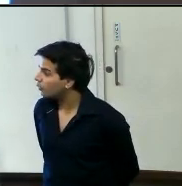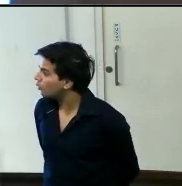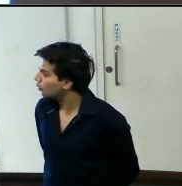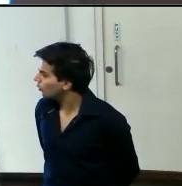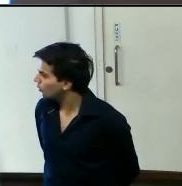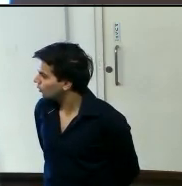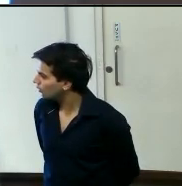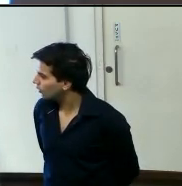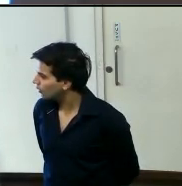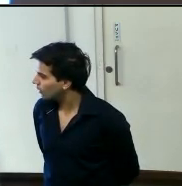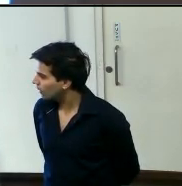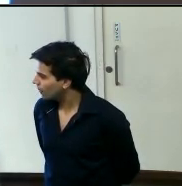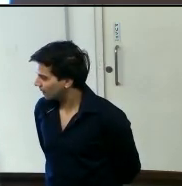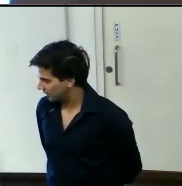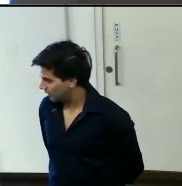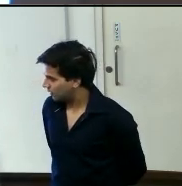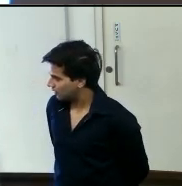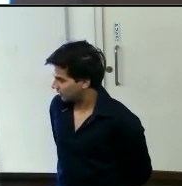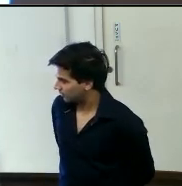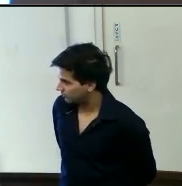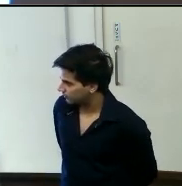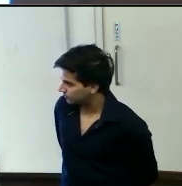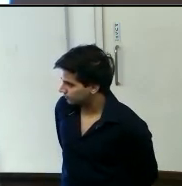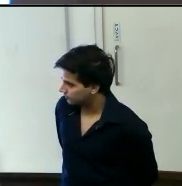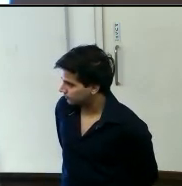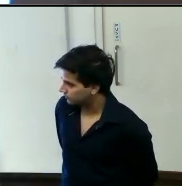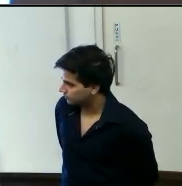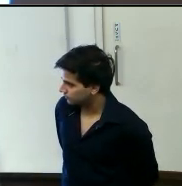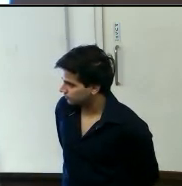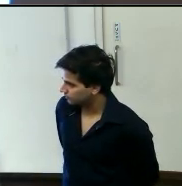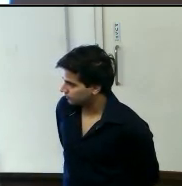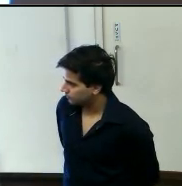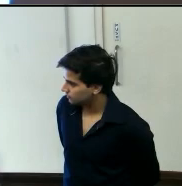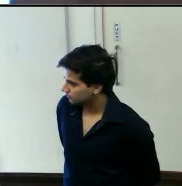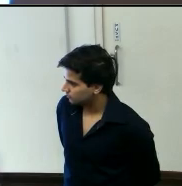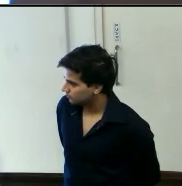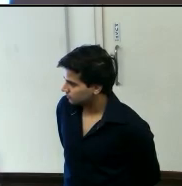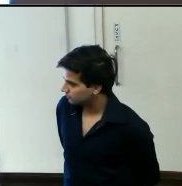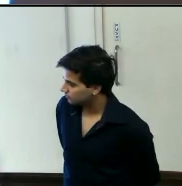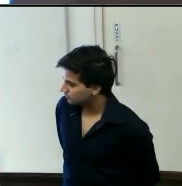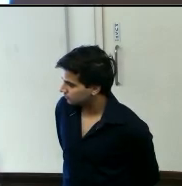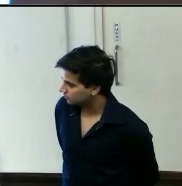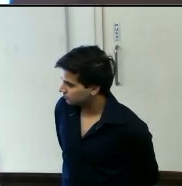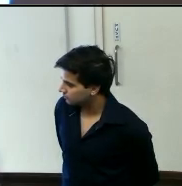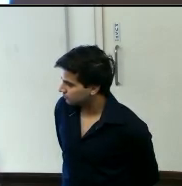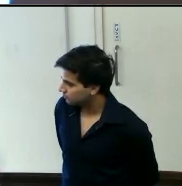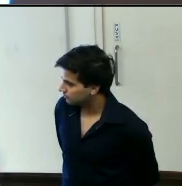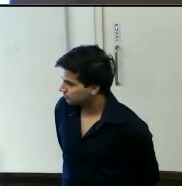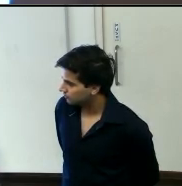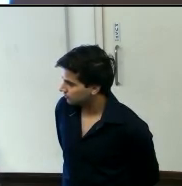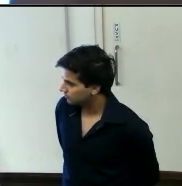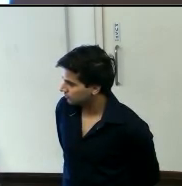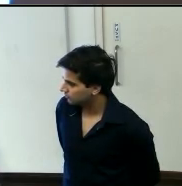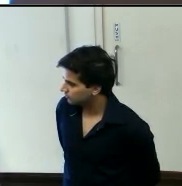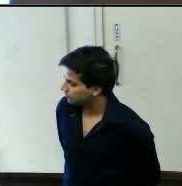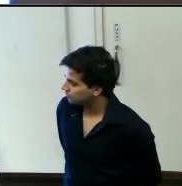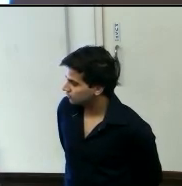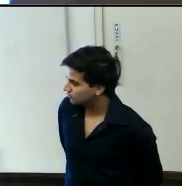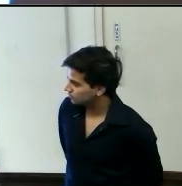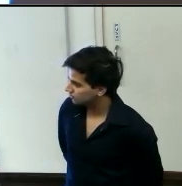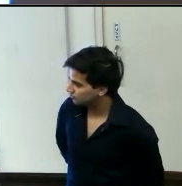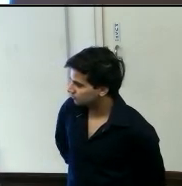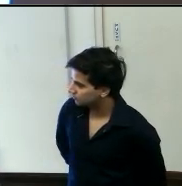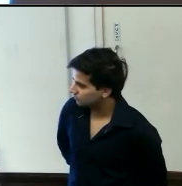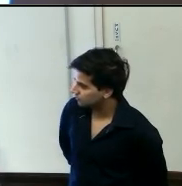ಸೂಚನೆ, ಅದು ಸುಮ್ಮನೆ ಬಂದಿಲ್ಲ ಅದು, ರೈಟ್? ಅಥವಾ ನಾನು ನಾಳೆ ಇಲ್ಲಿ ಸಿಲ್ವರ್ ಬಾಟ್ಲಿ ಇಟ್ಬಿಟ್ರೆ ಅದರ ಅರ್ಥ ಬೇರೆ ಆಗುತ್ತೆ. ಈ ಥರದ್ದು ಇದೆಲ್ಲ ಯೋಚನೆ